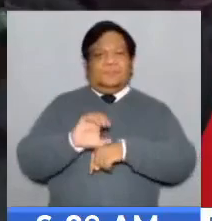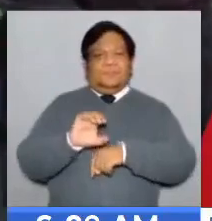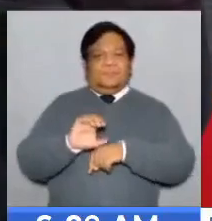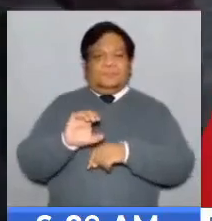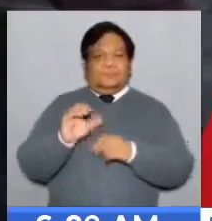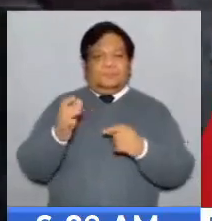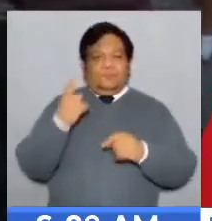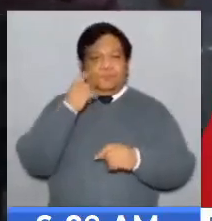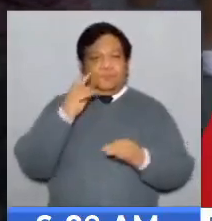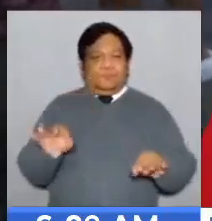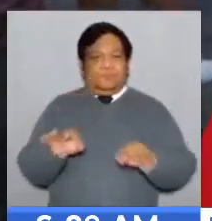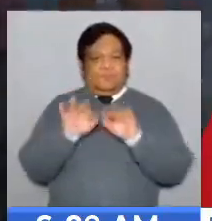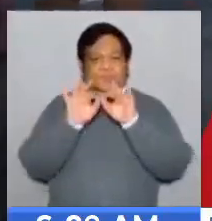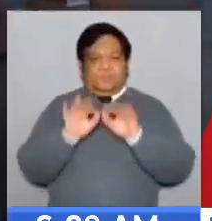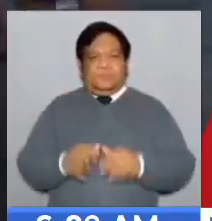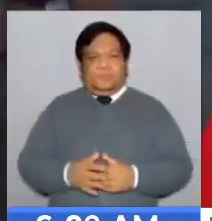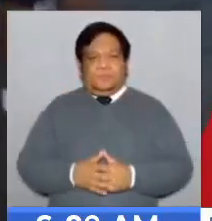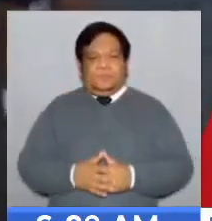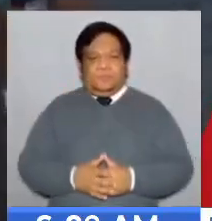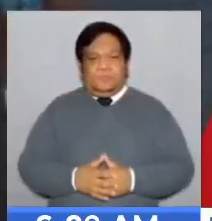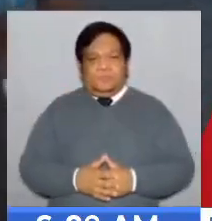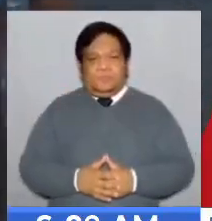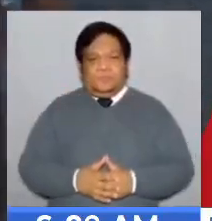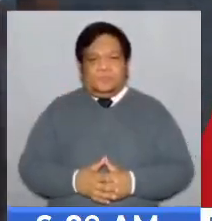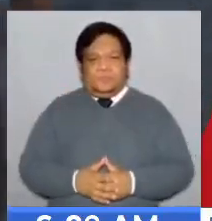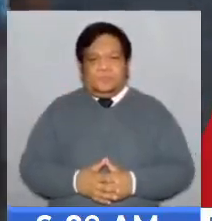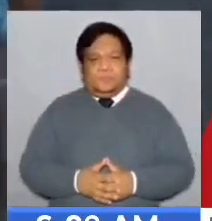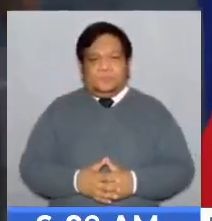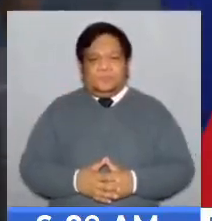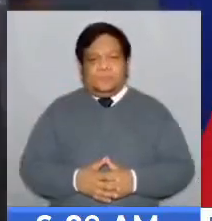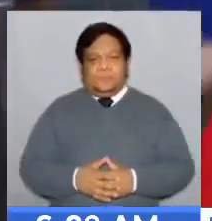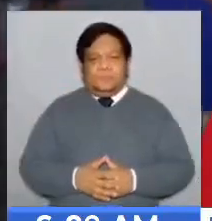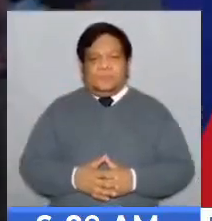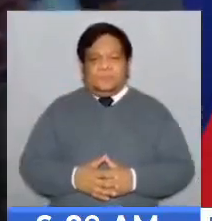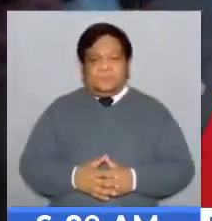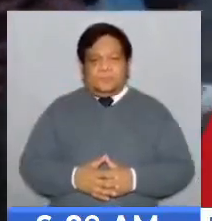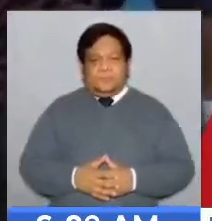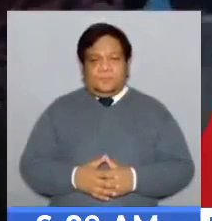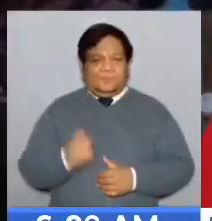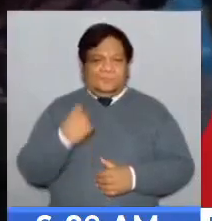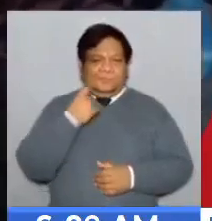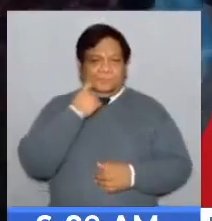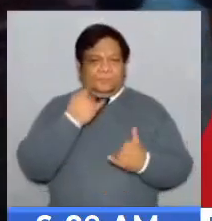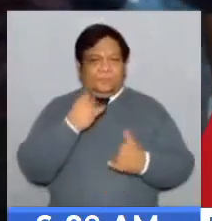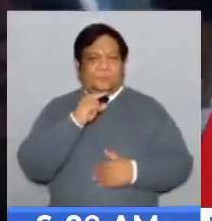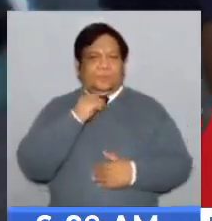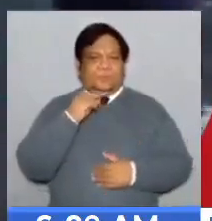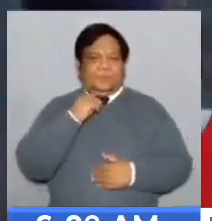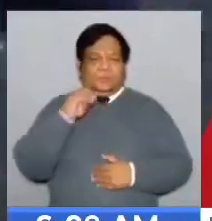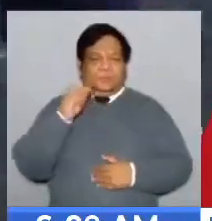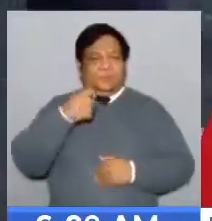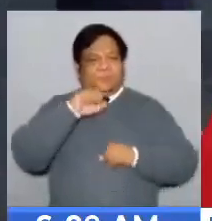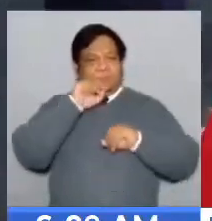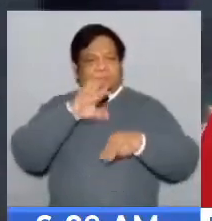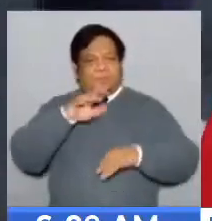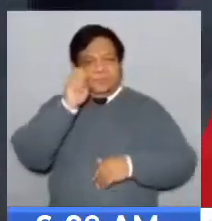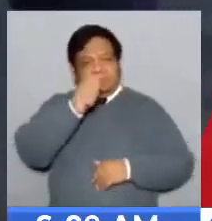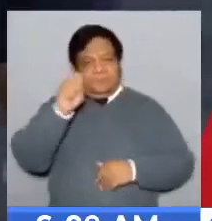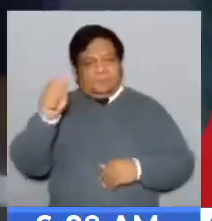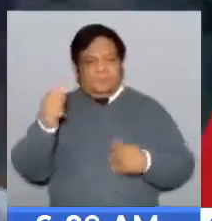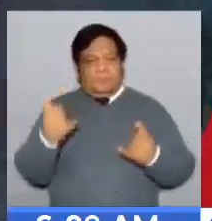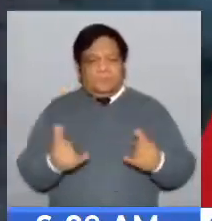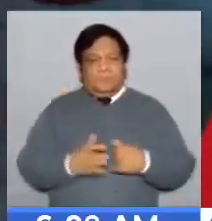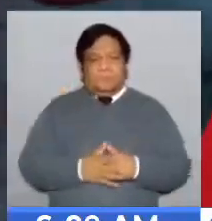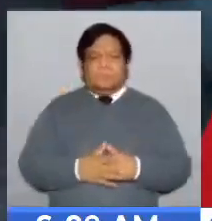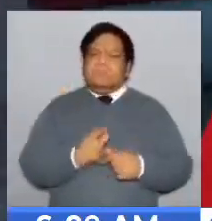ng huling pagbabasbas ang mga pari na nagdaos ng misa. Alamin natin doon sa mga kababayan natin dito kung ano ba yung pakiramdam nila. Ito